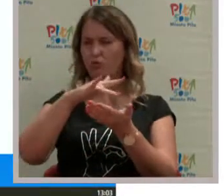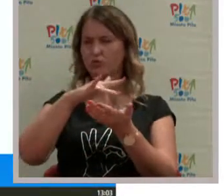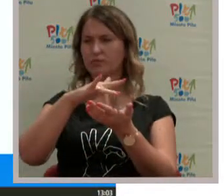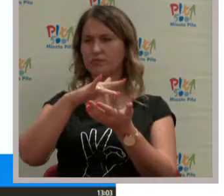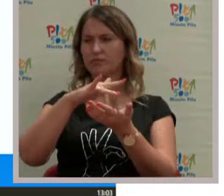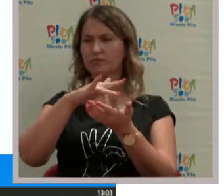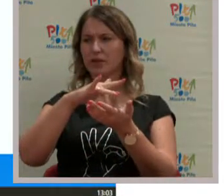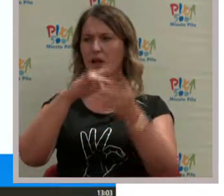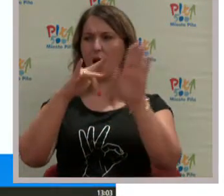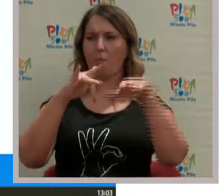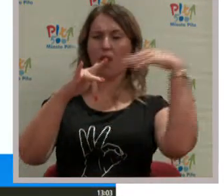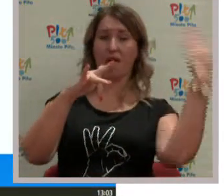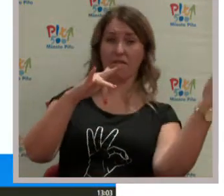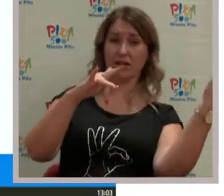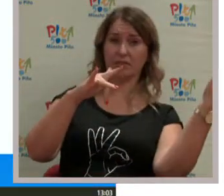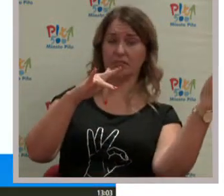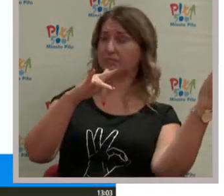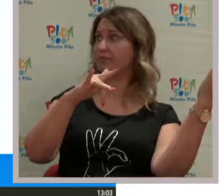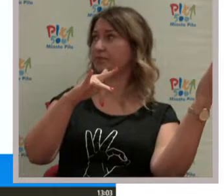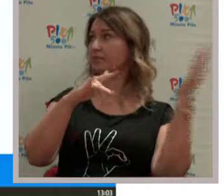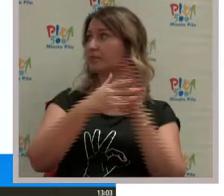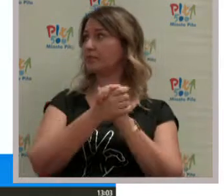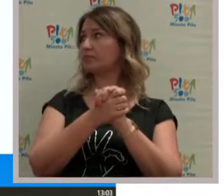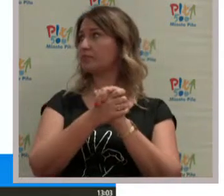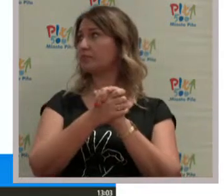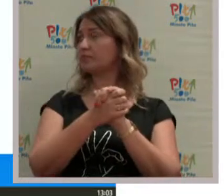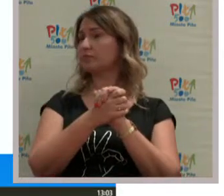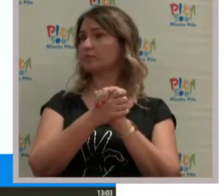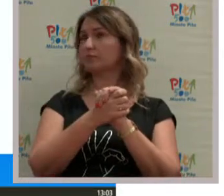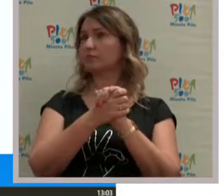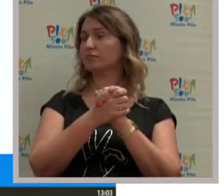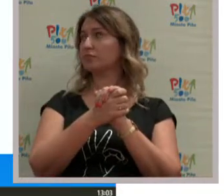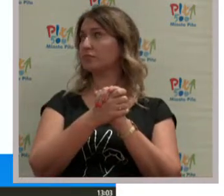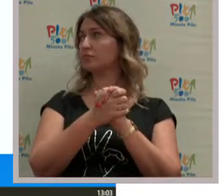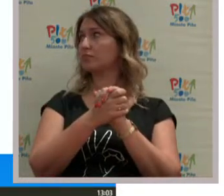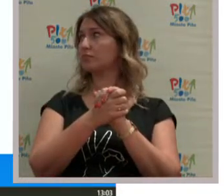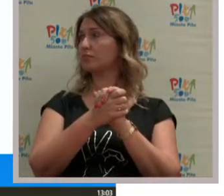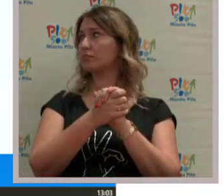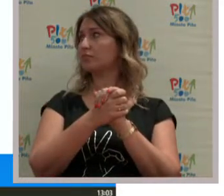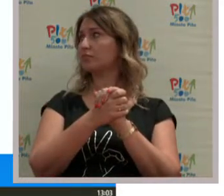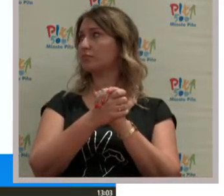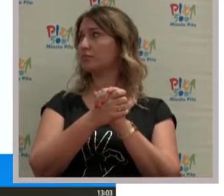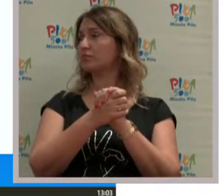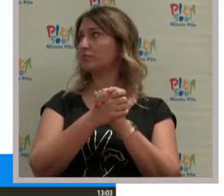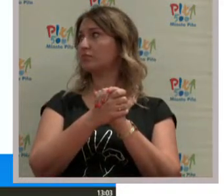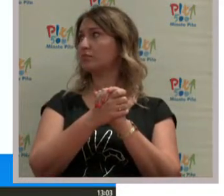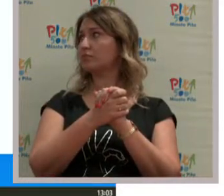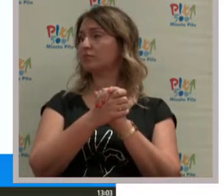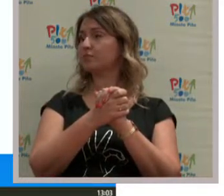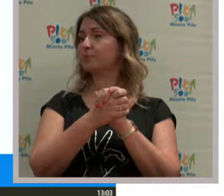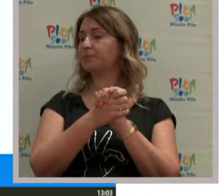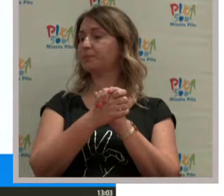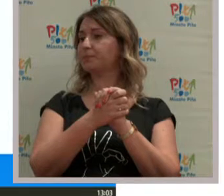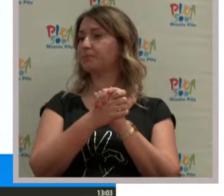po lewej stronie, po mojej lewej stronie Państwa również patrzących z przodu znajduje